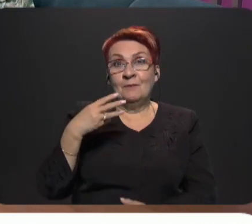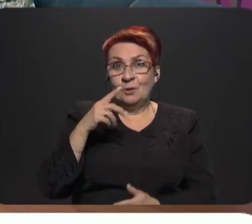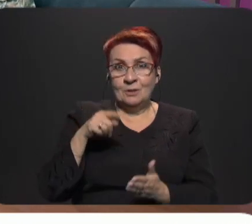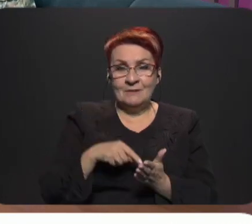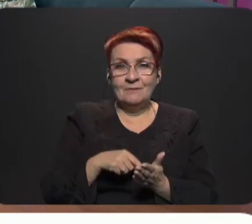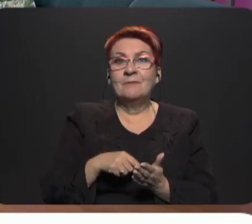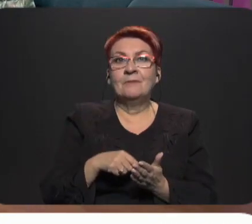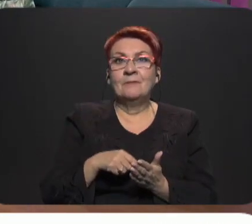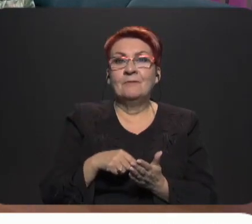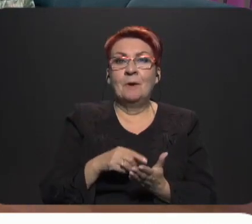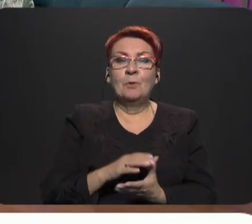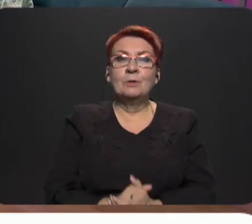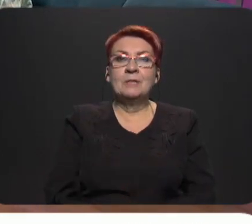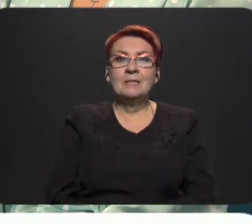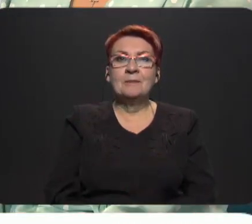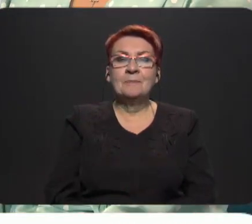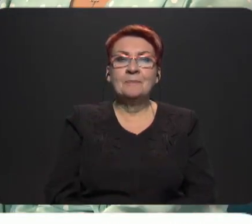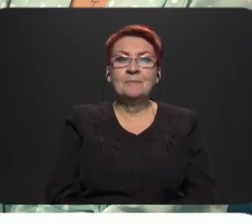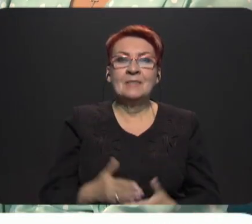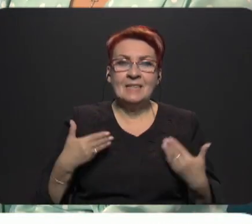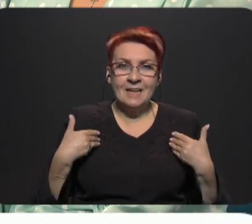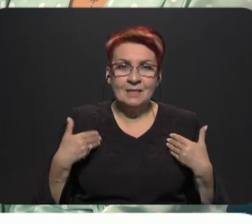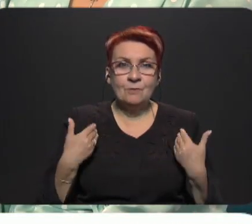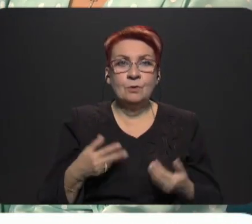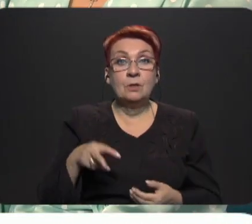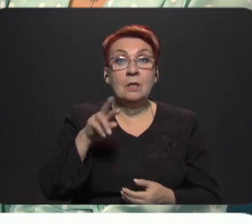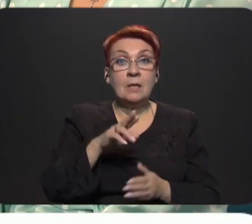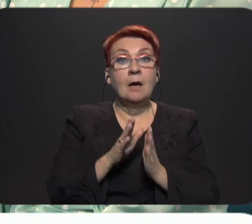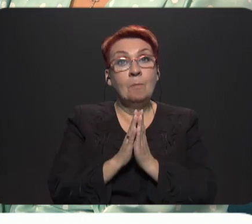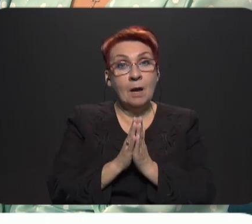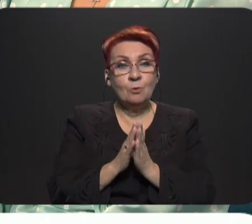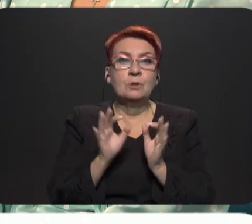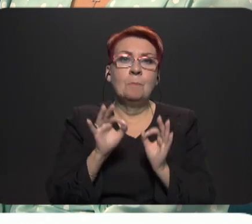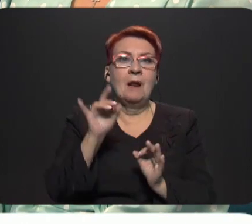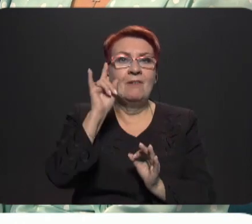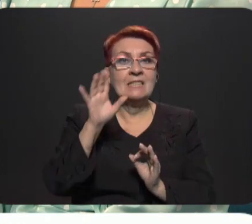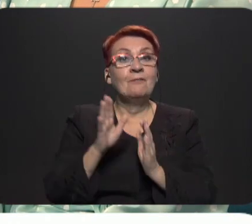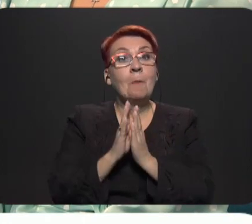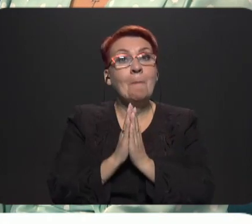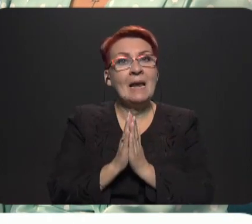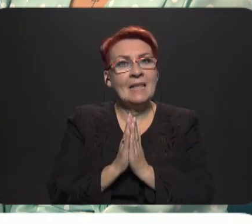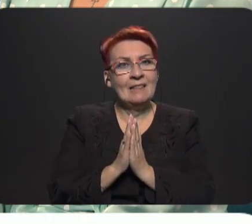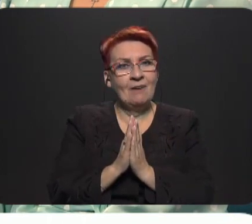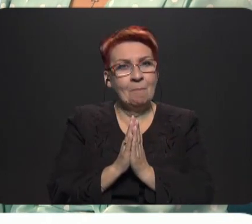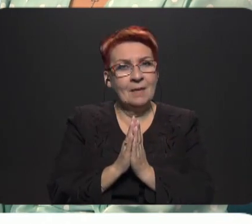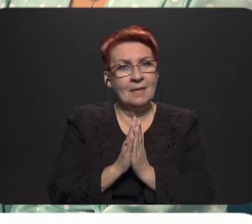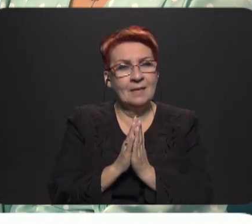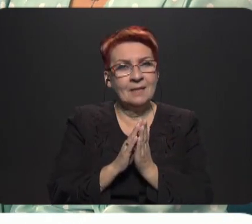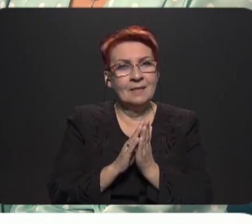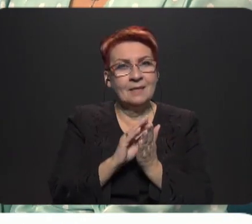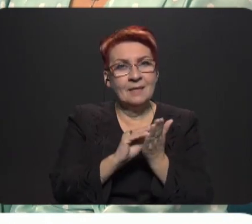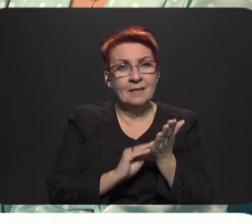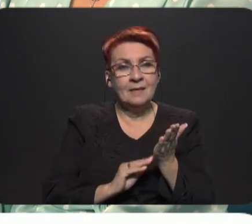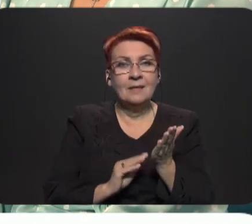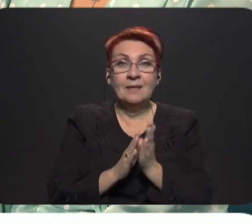вечер, батюшка. У меня такой вопрос. Я молюсь православными молитвами, но мне